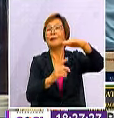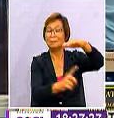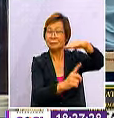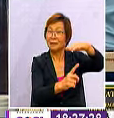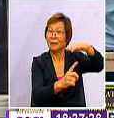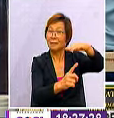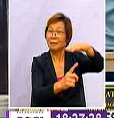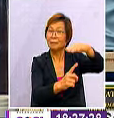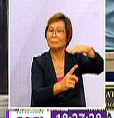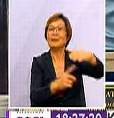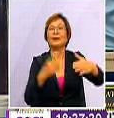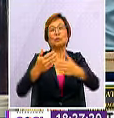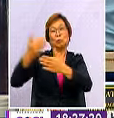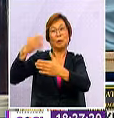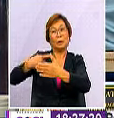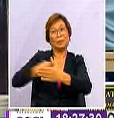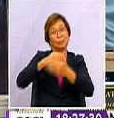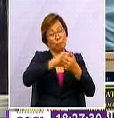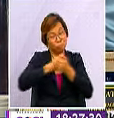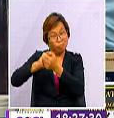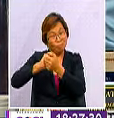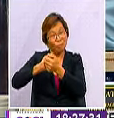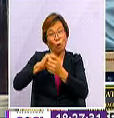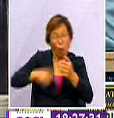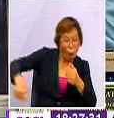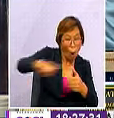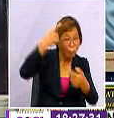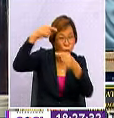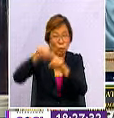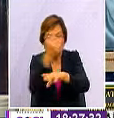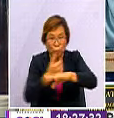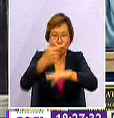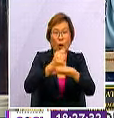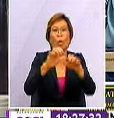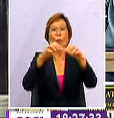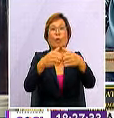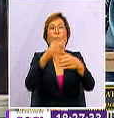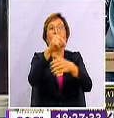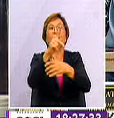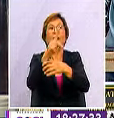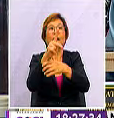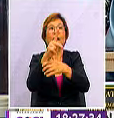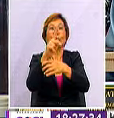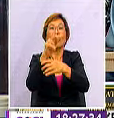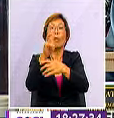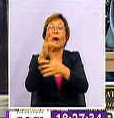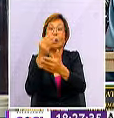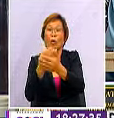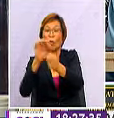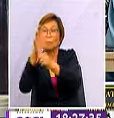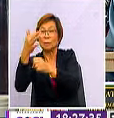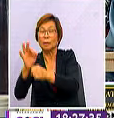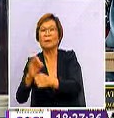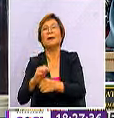Jika sebelum ini kita pernah bersama sebulat suara bersetuju dengan penubuhan kumpulan wang COVID-19, adalah harapan ramai di